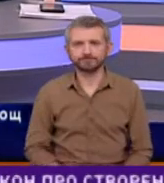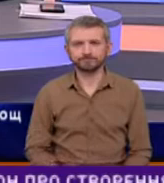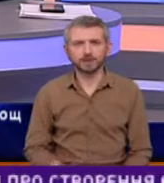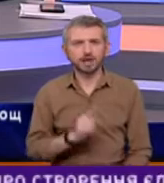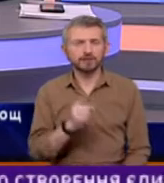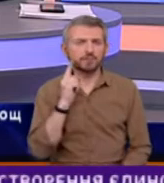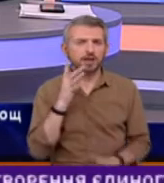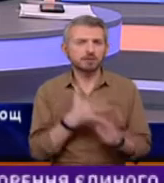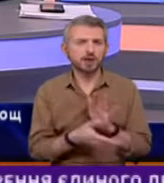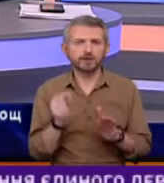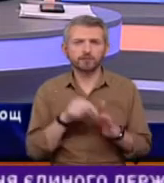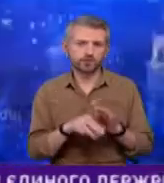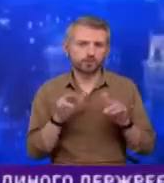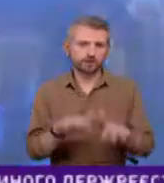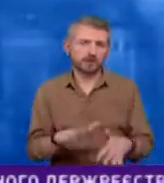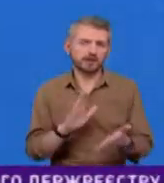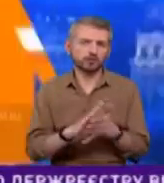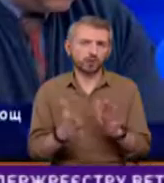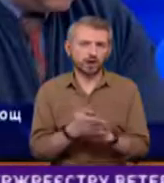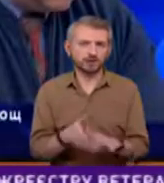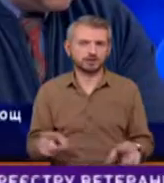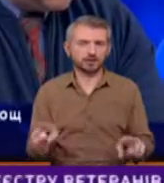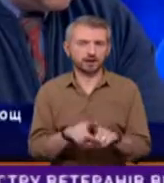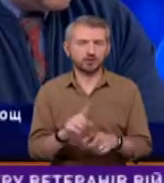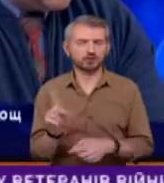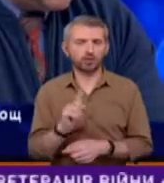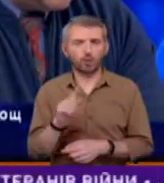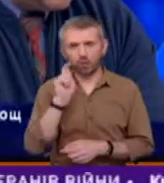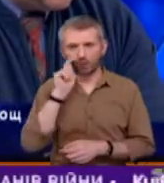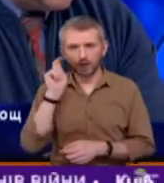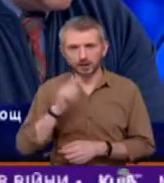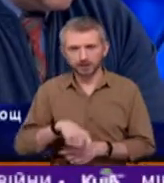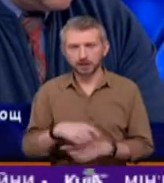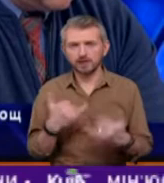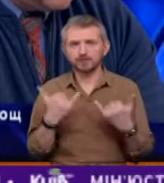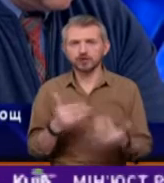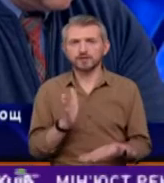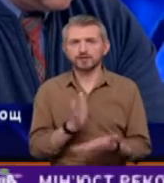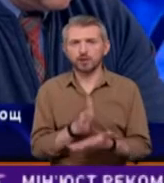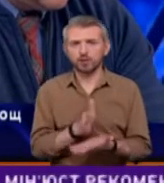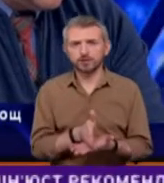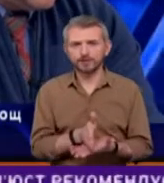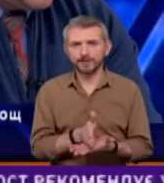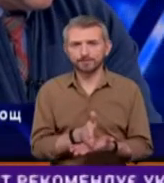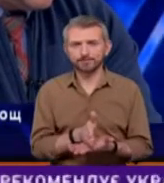Ви розумієте, в чому діло? Ситуація складається так, що Україна зараз знаходиться,